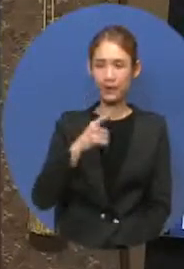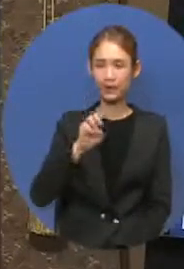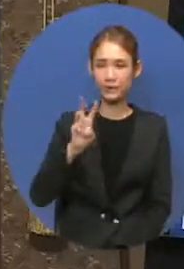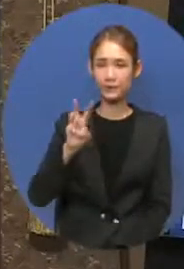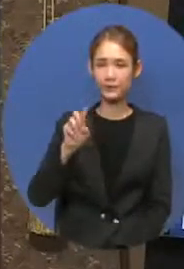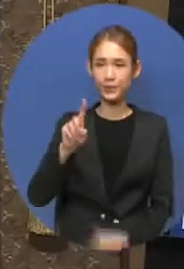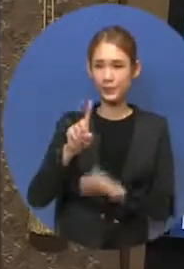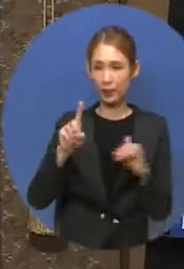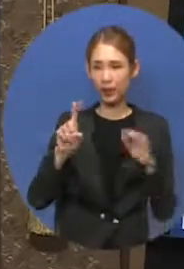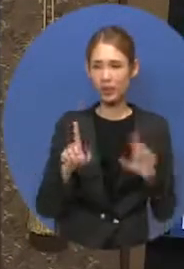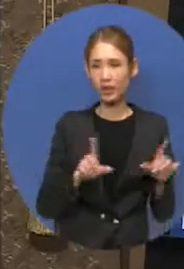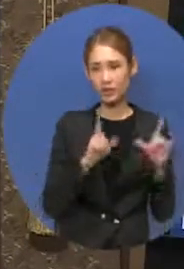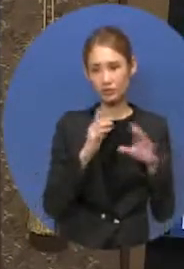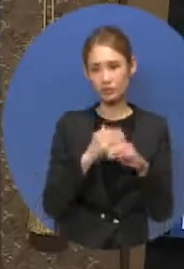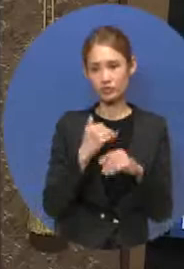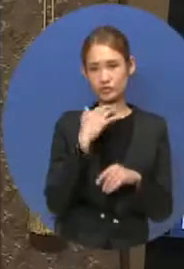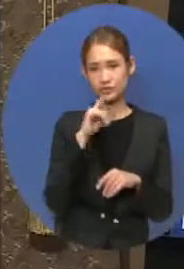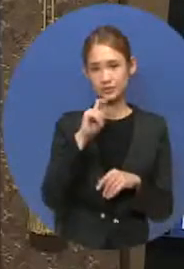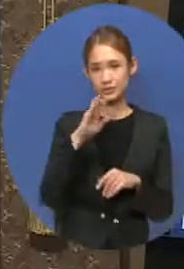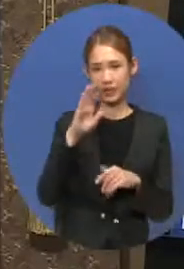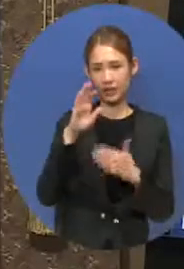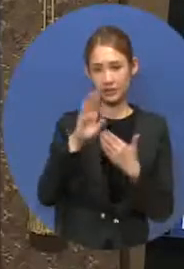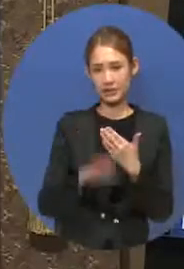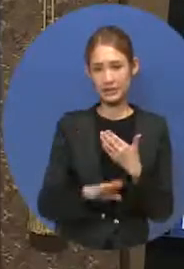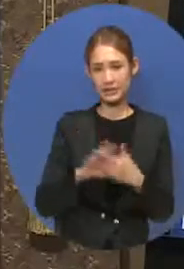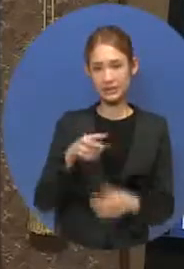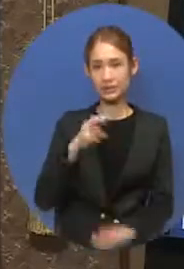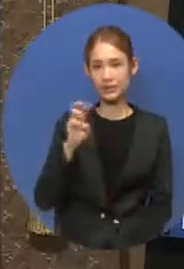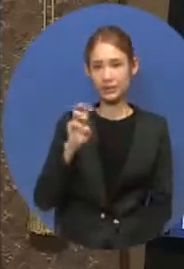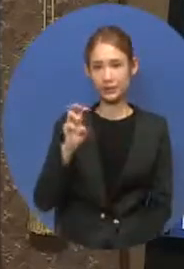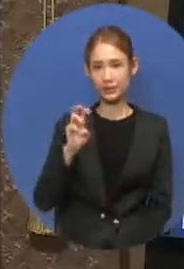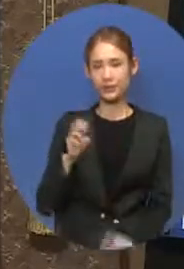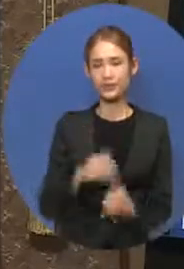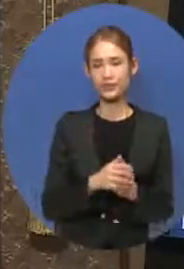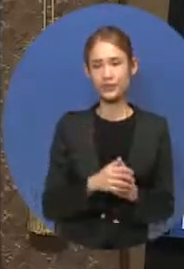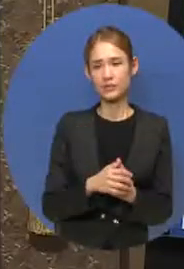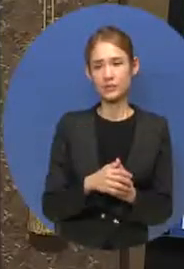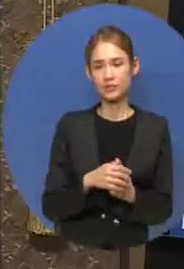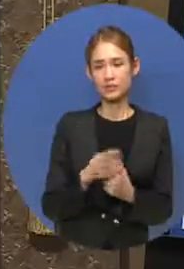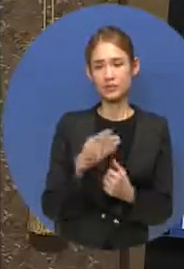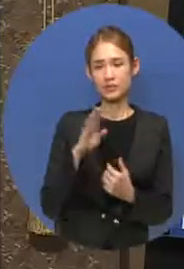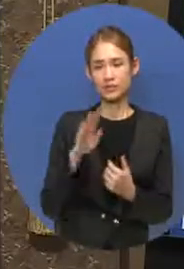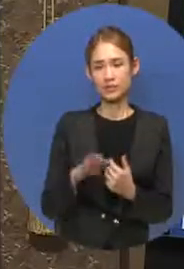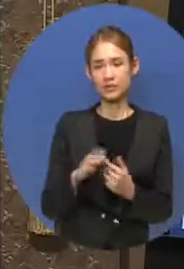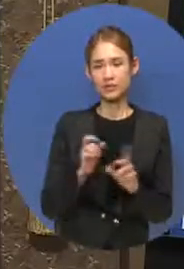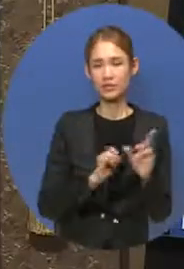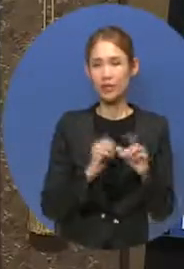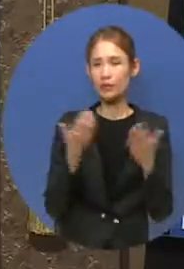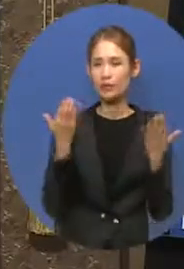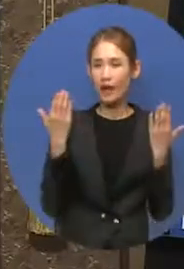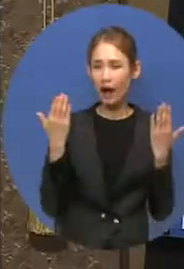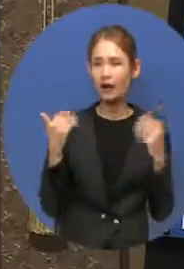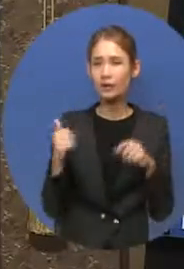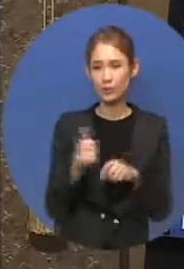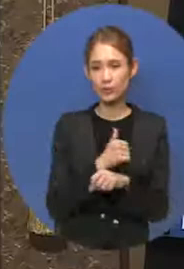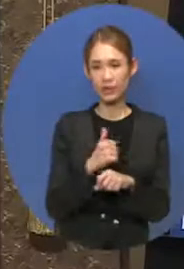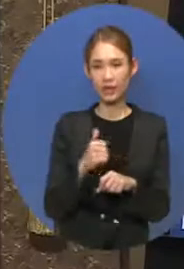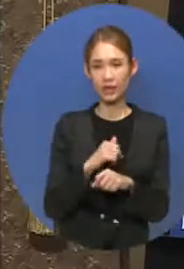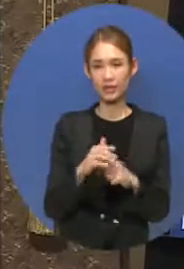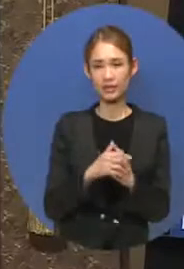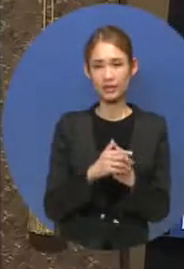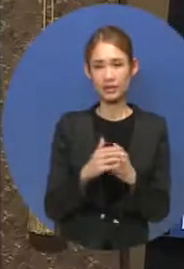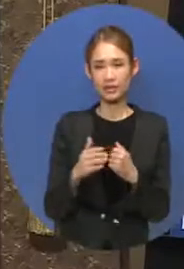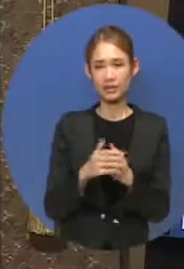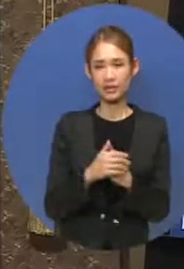계신데요. 18세 이하는 230명입니다. 근데 18세 이하에는 전부 다 학교에 다니는 분들이시기